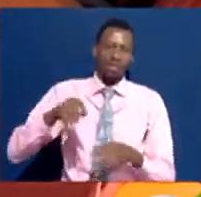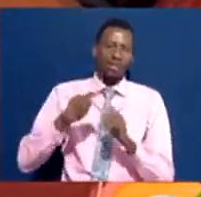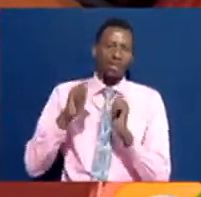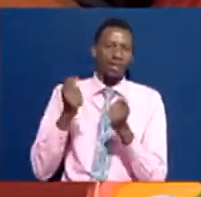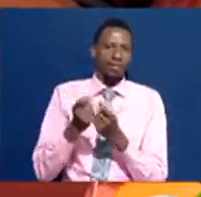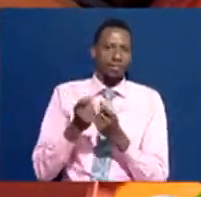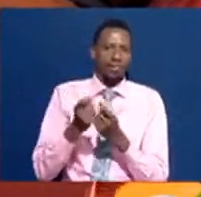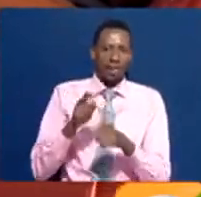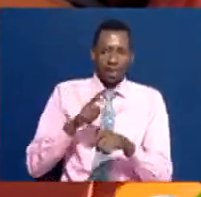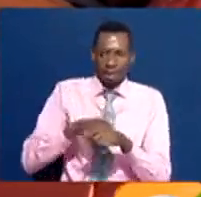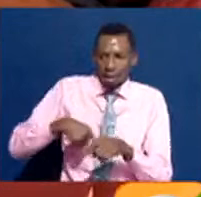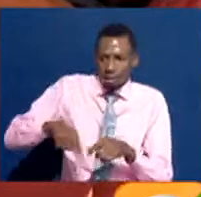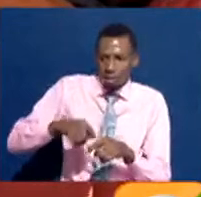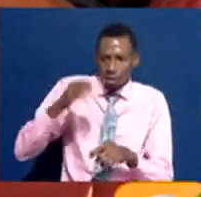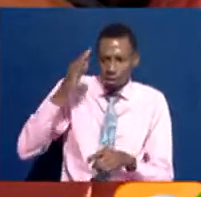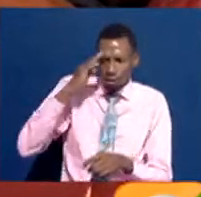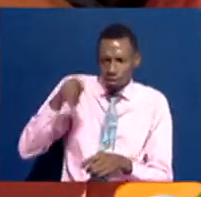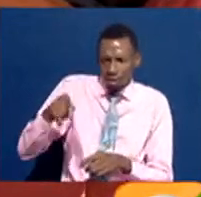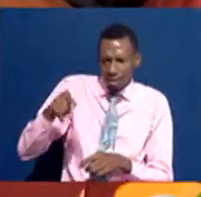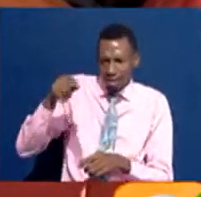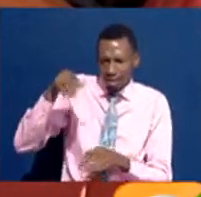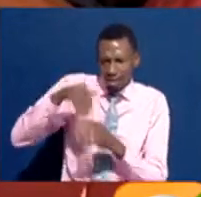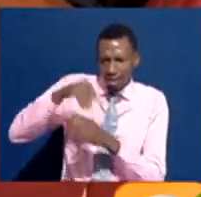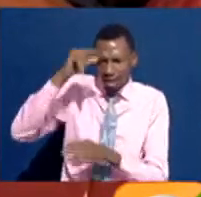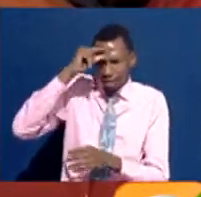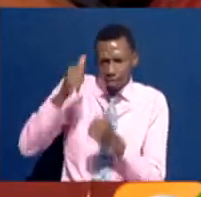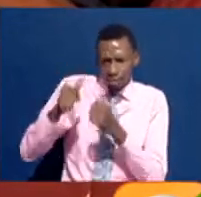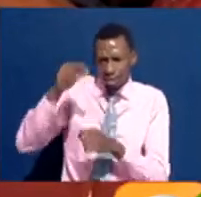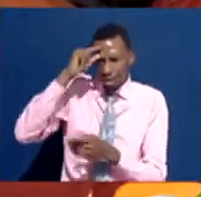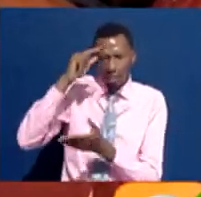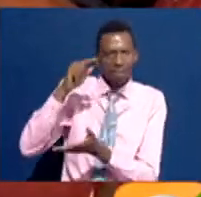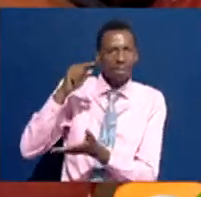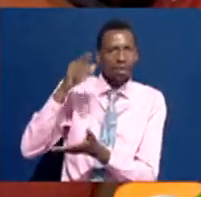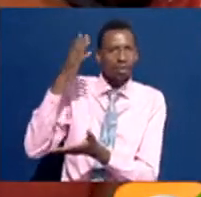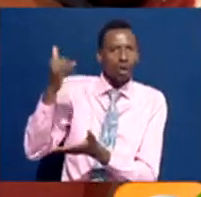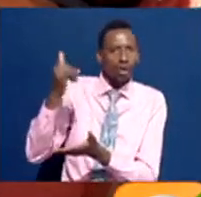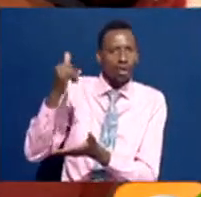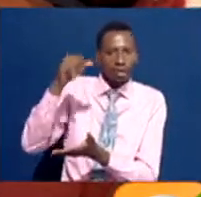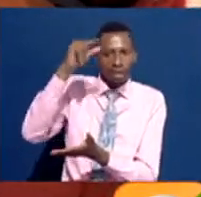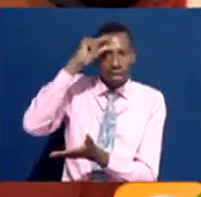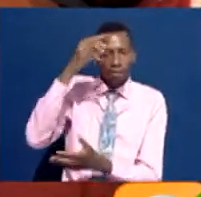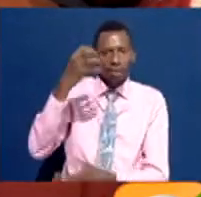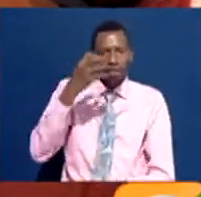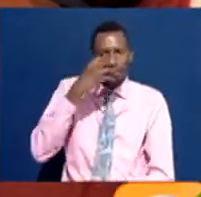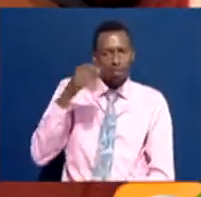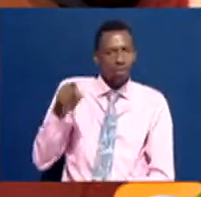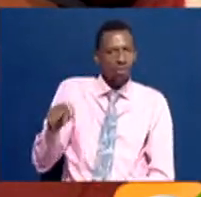Tukiambiwa tuko kwa serikali, hii ni serikali kani. Kwa sababu serikali ya Ruto